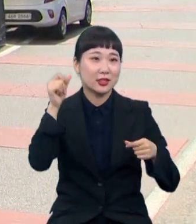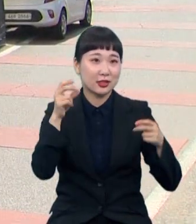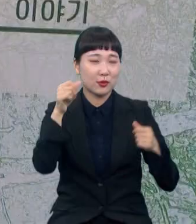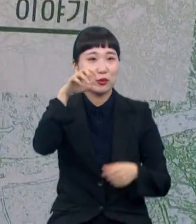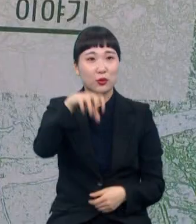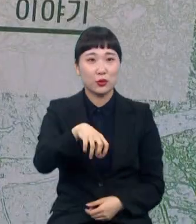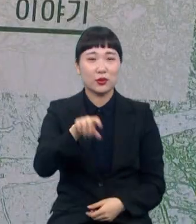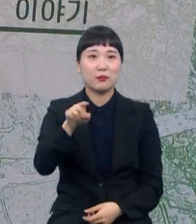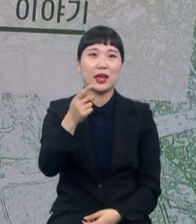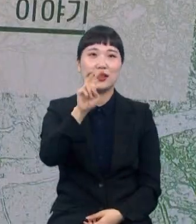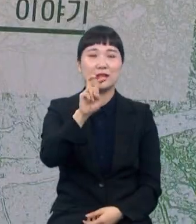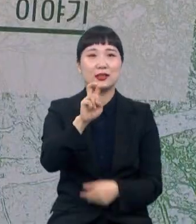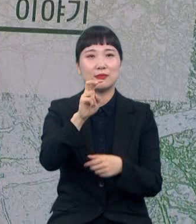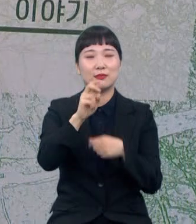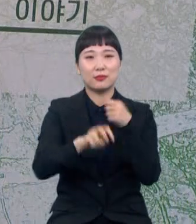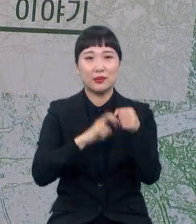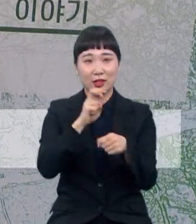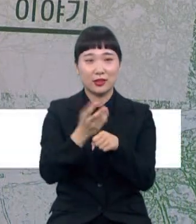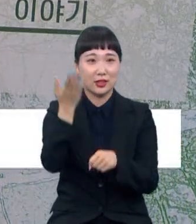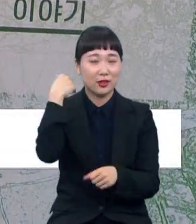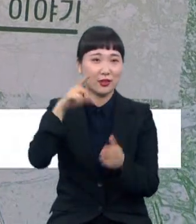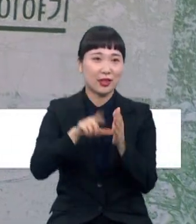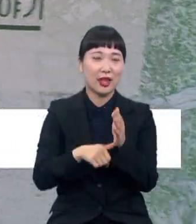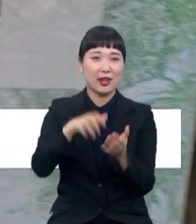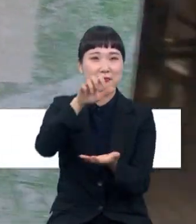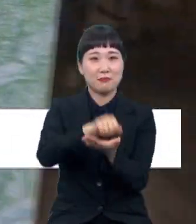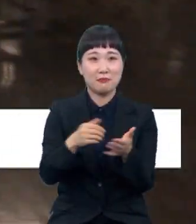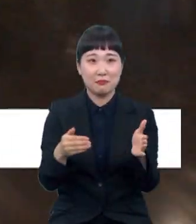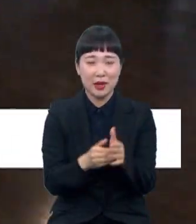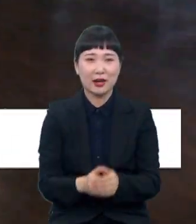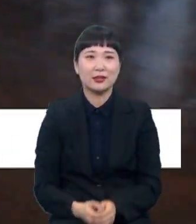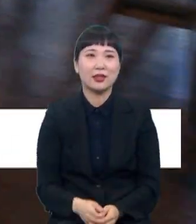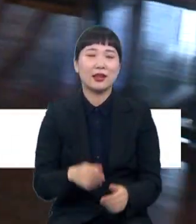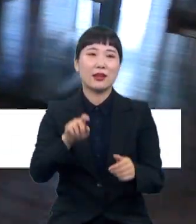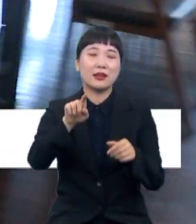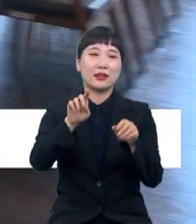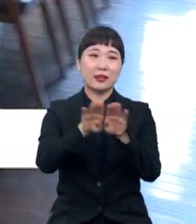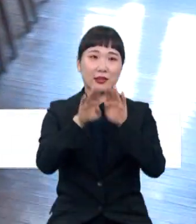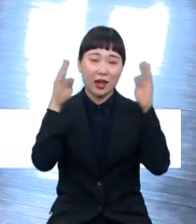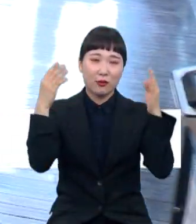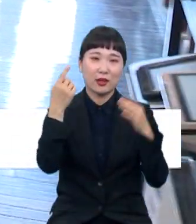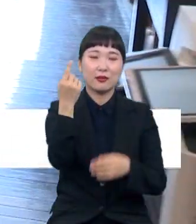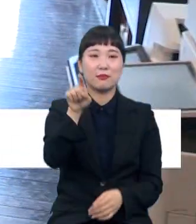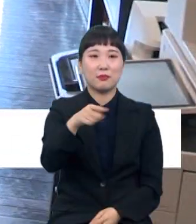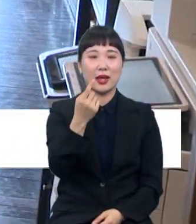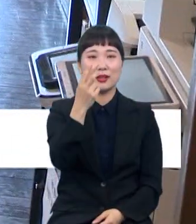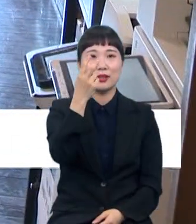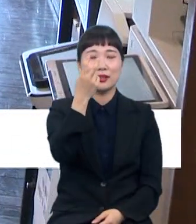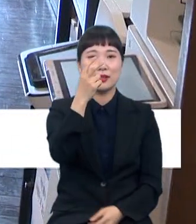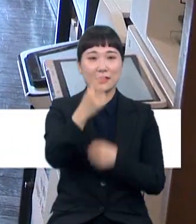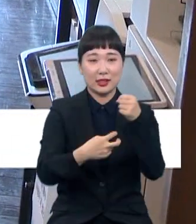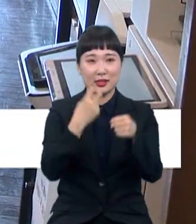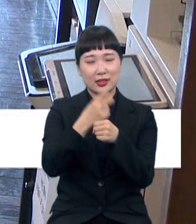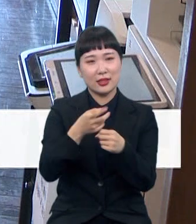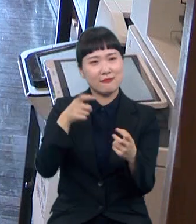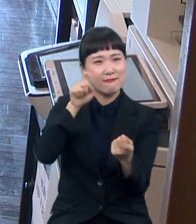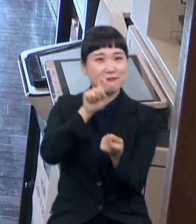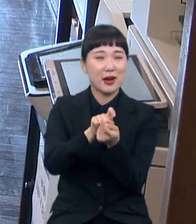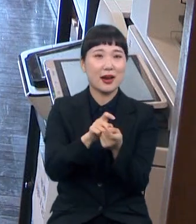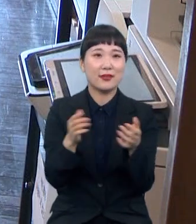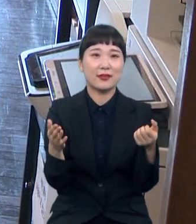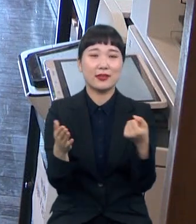잡았습니다. 이번 전시는 재물포 구락부 개관 120주년을 맞는 6월 22일에 개막해 오는